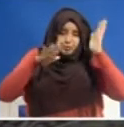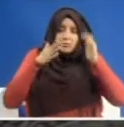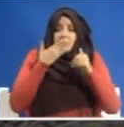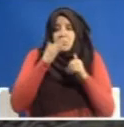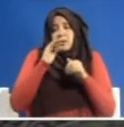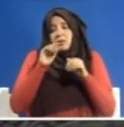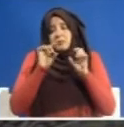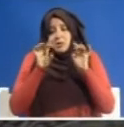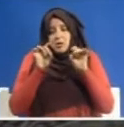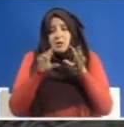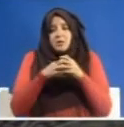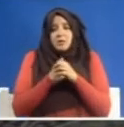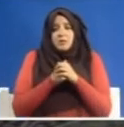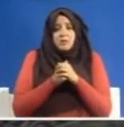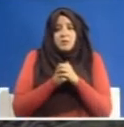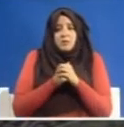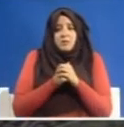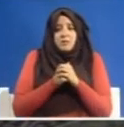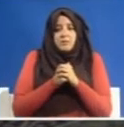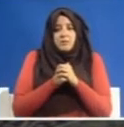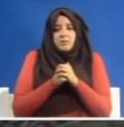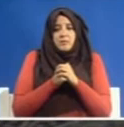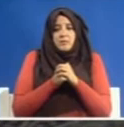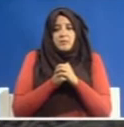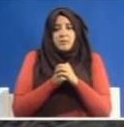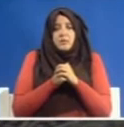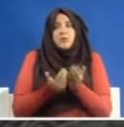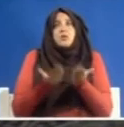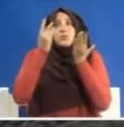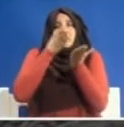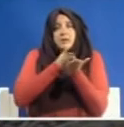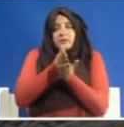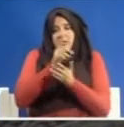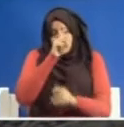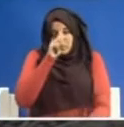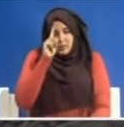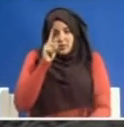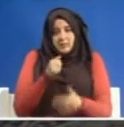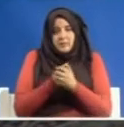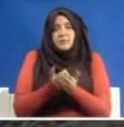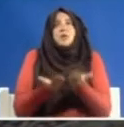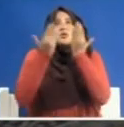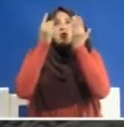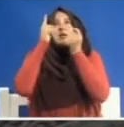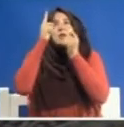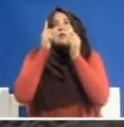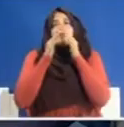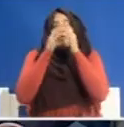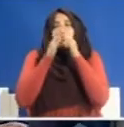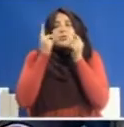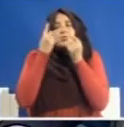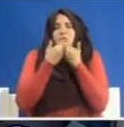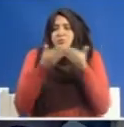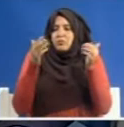الله، وهو سيندم شي انت اللي غادي تندمي في يوم من الايام. الله يهدينا ويهديه ان شاء الله. امين رب العالمين. صلى الله له الفرج ولزوجها. نعم الله يفرج